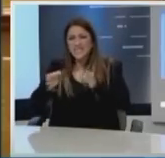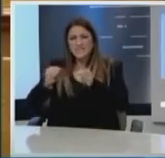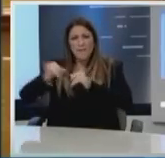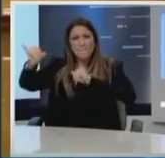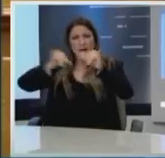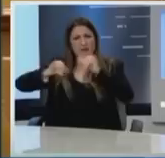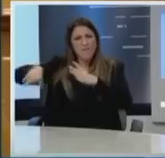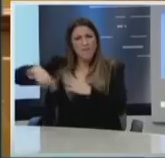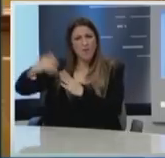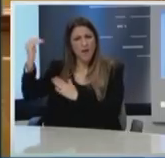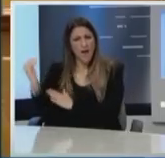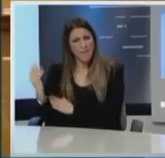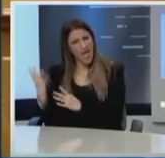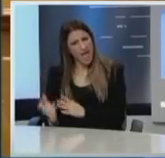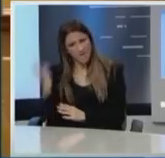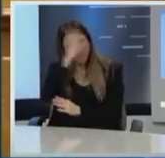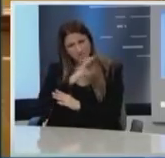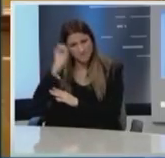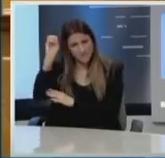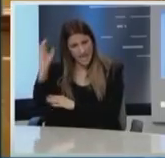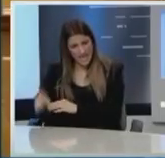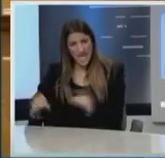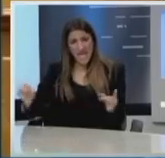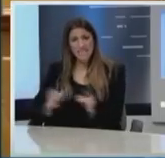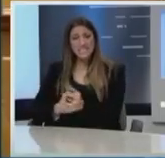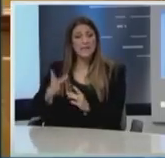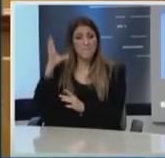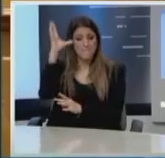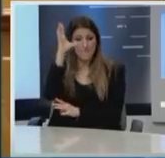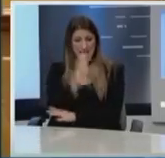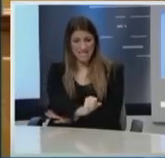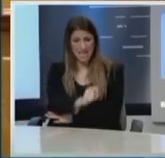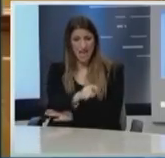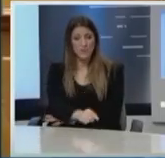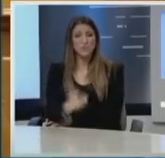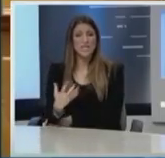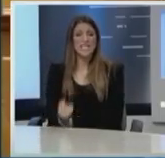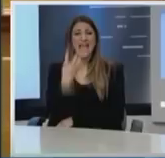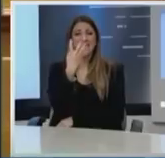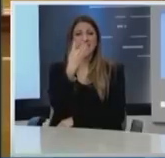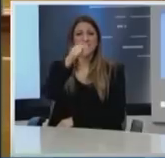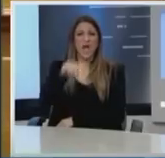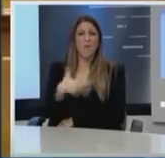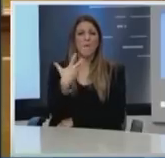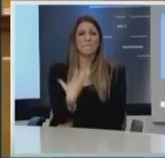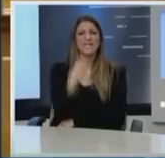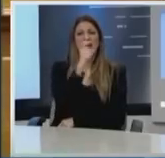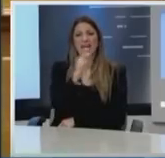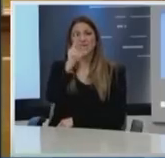Οβάρτης. Και όταν τον κύριο Παπαστάρα το πιάσανε με 5,4 εκατομμύρια